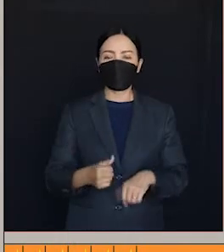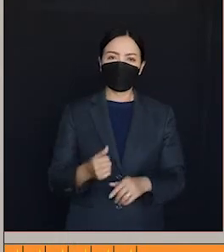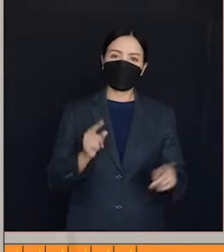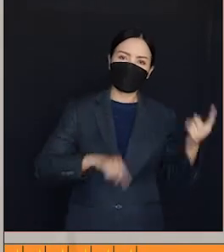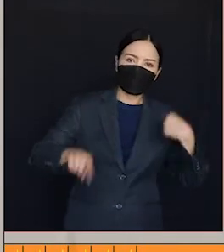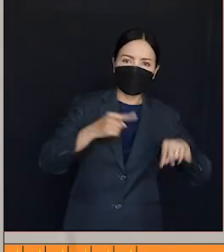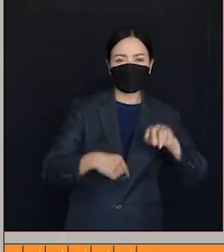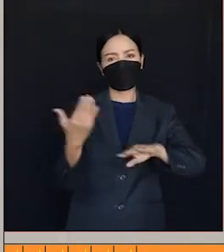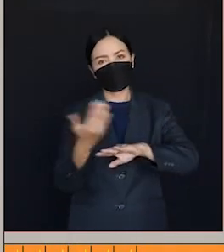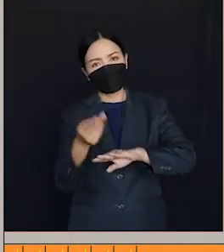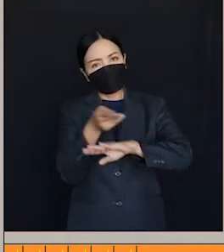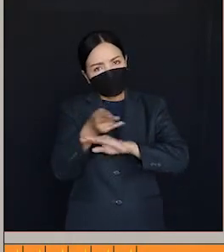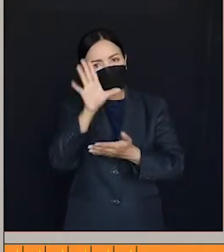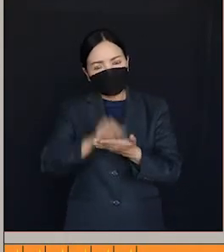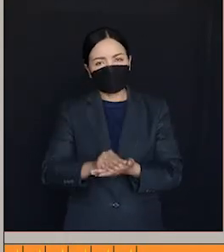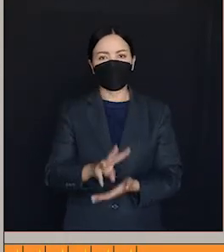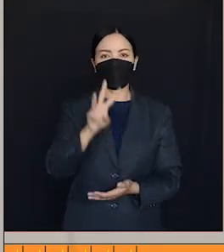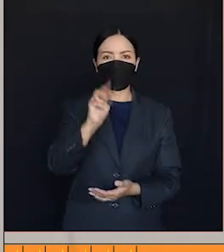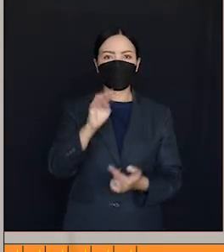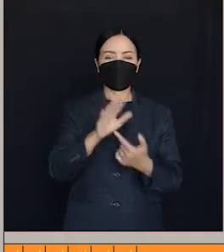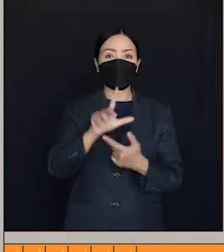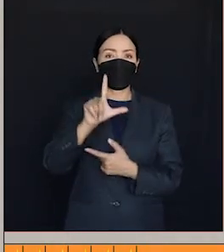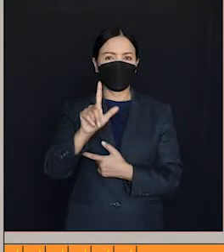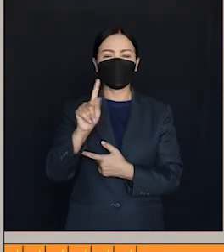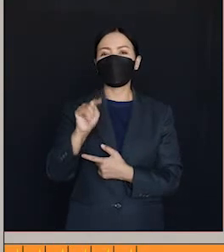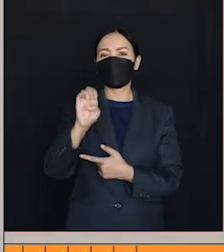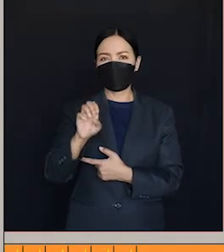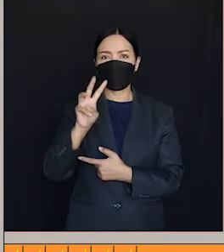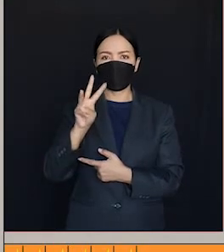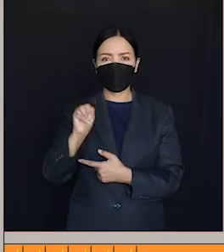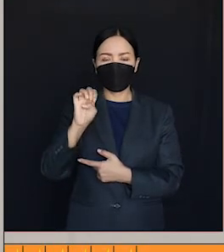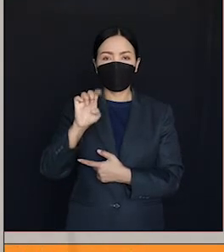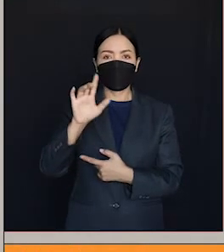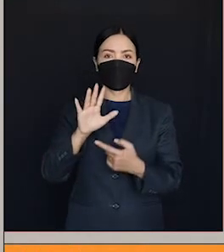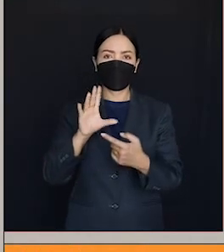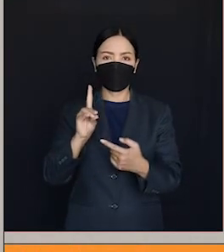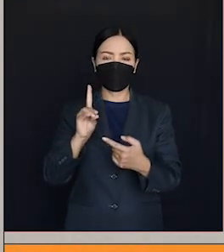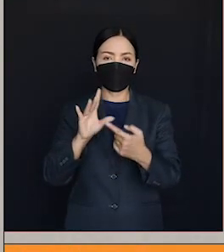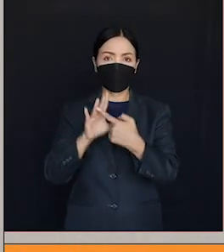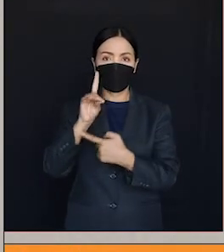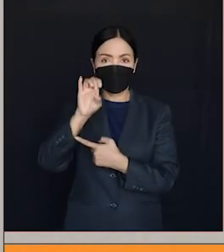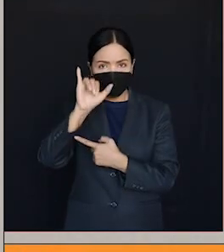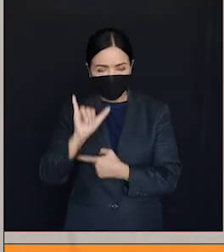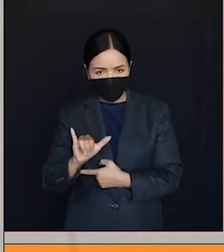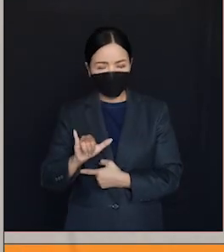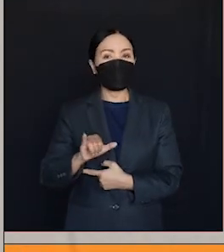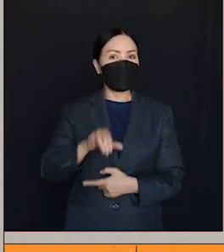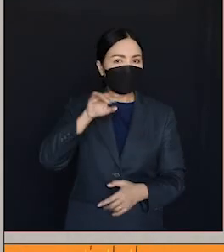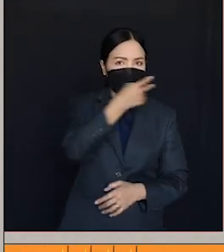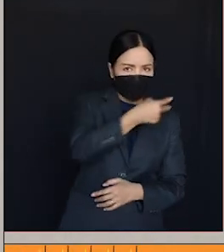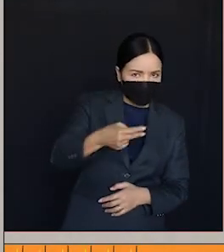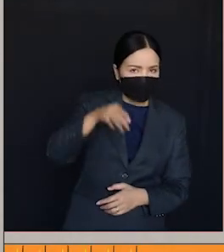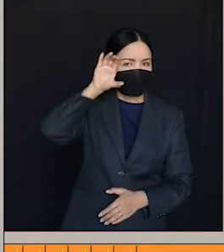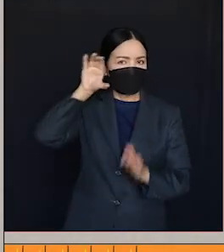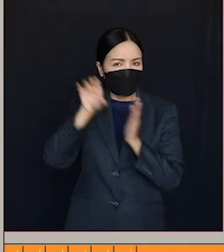ะฉะนั้นสื่อสิ่งพิมพ์อะไรก็ตามที่มีมากกว่าเท็กซ์เช่นมีเท็กซ์กับภาพมีเท็กซ์กับภาพวิ